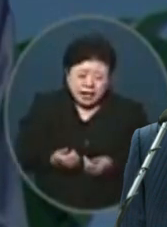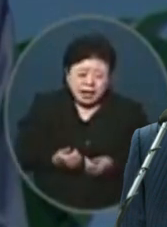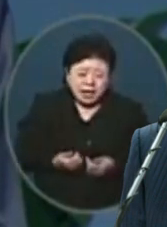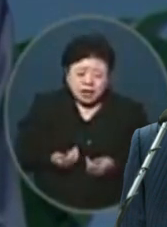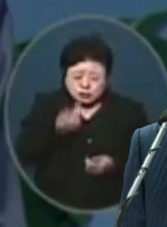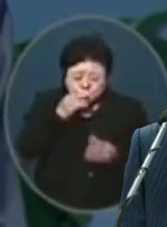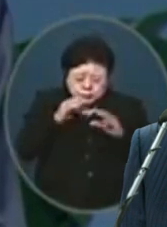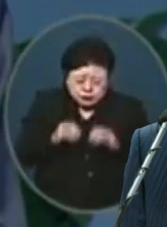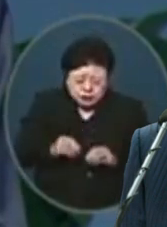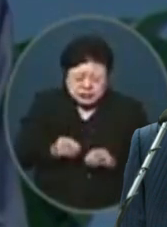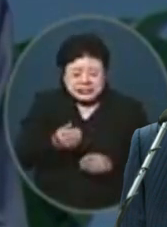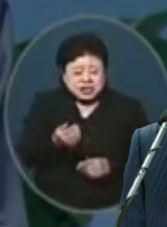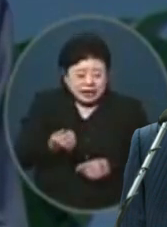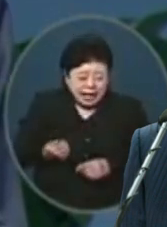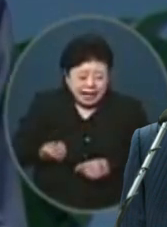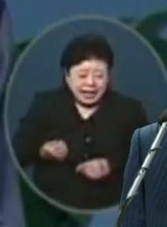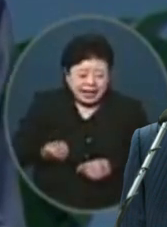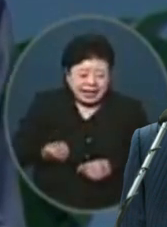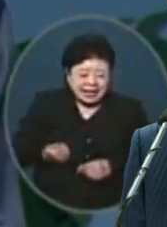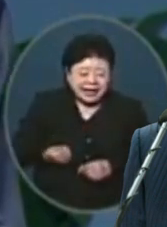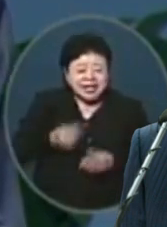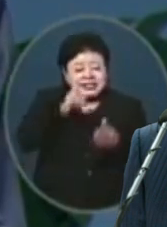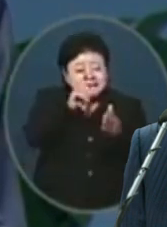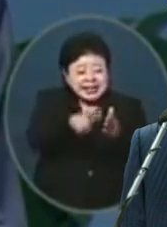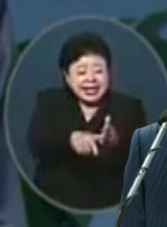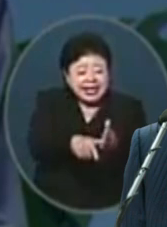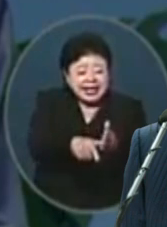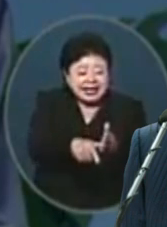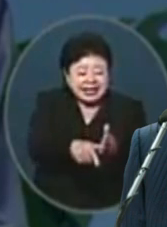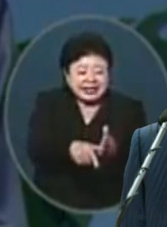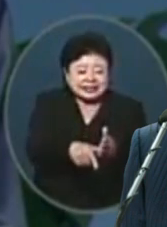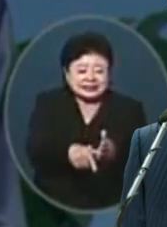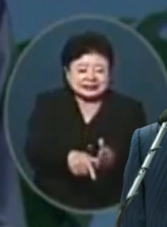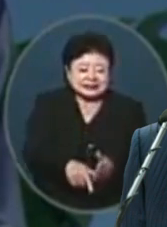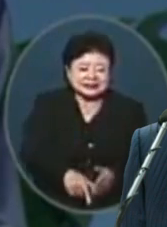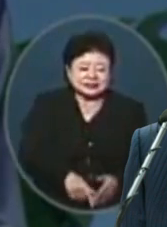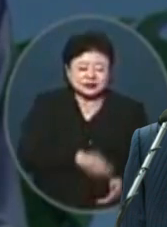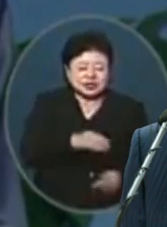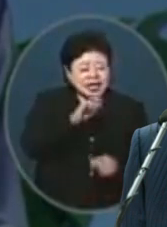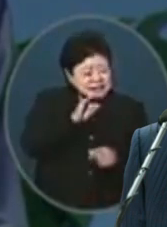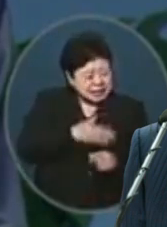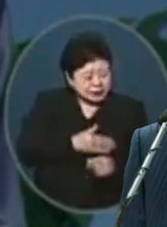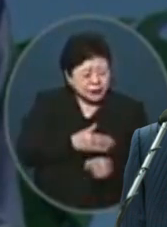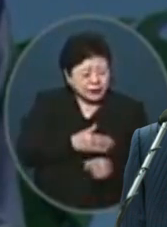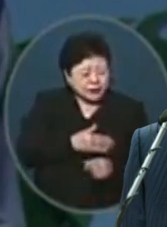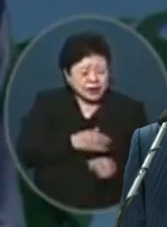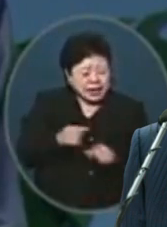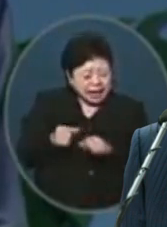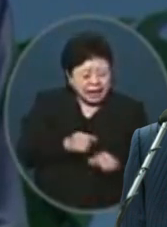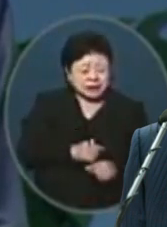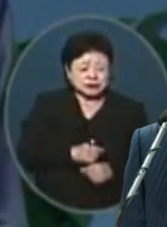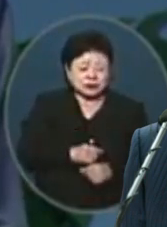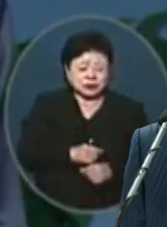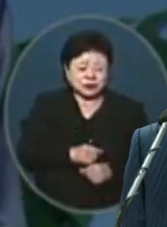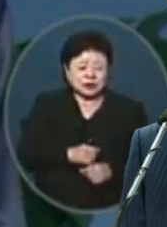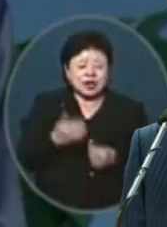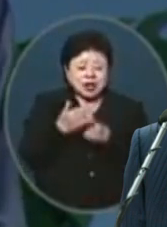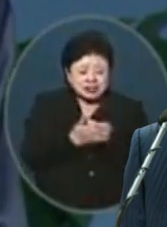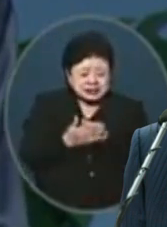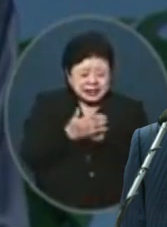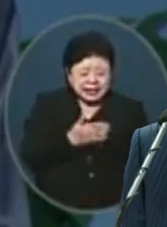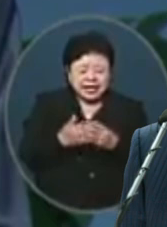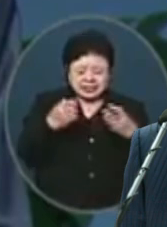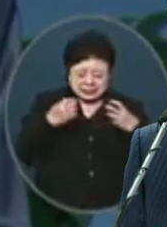숨이 끊어지기 전에 그때 우리가 잘못한 것도 은혜가